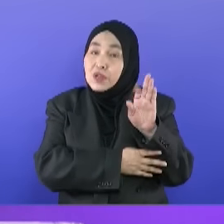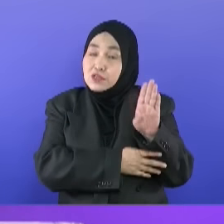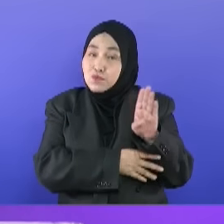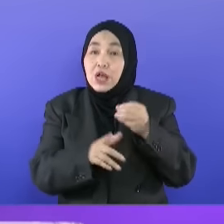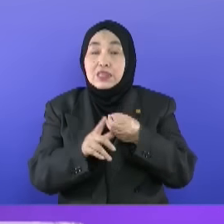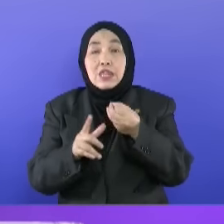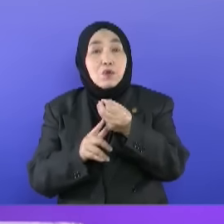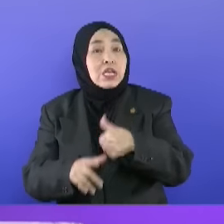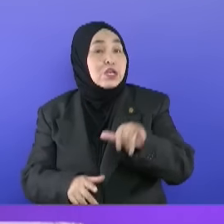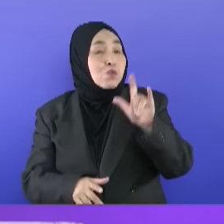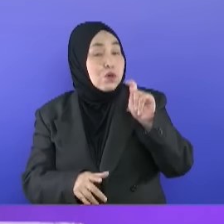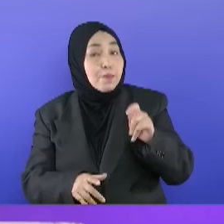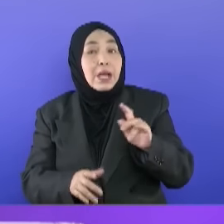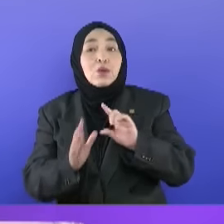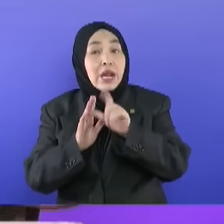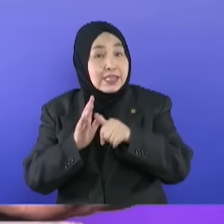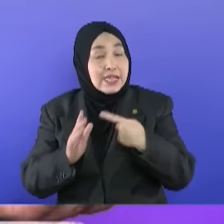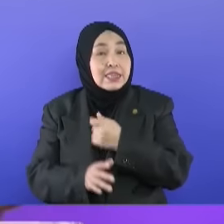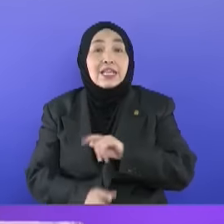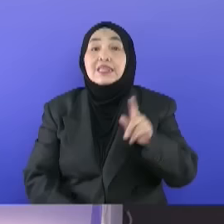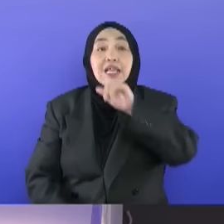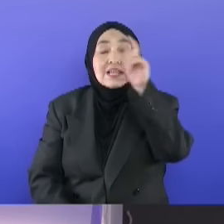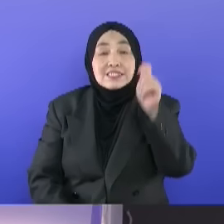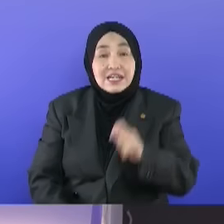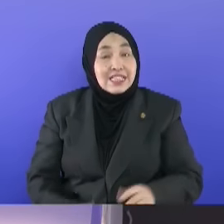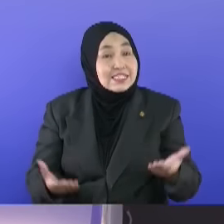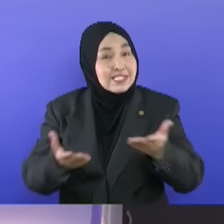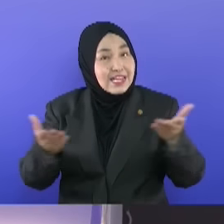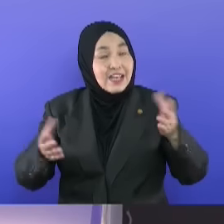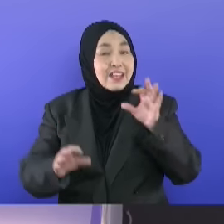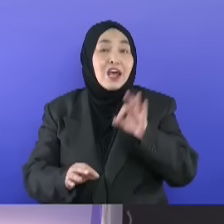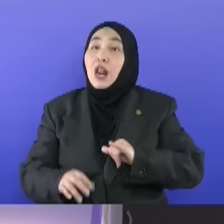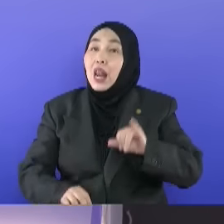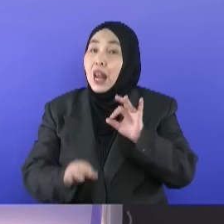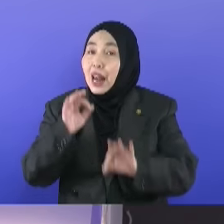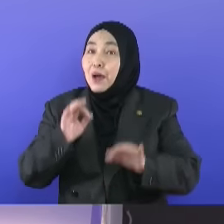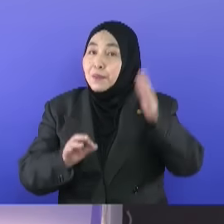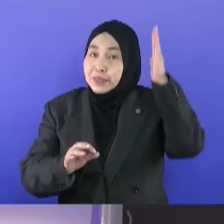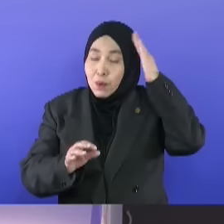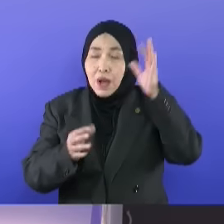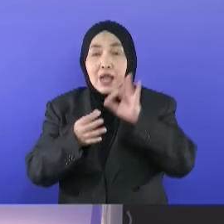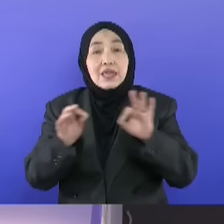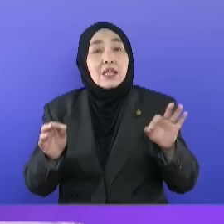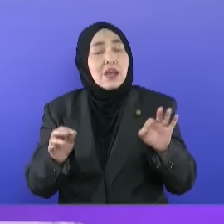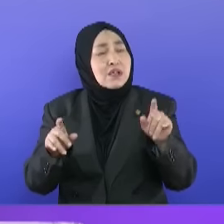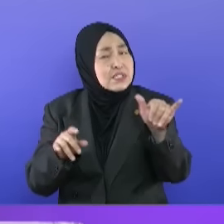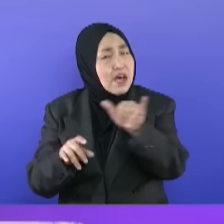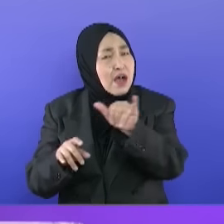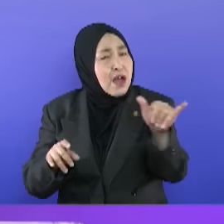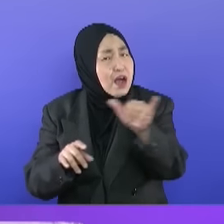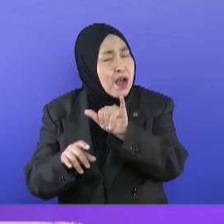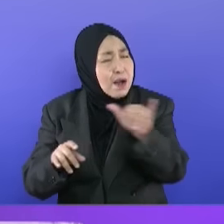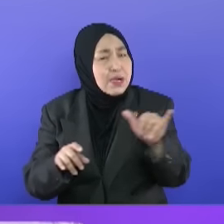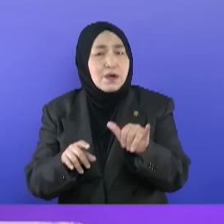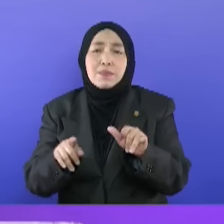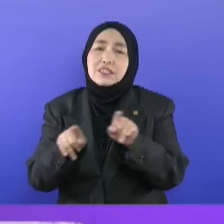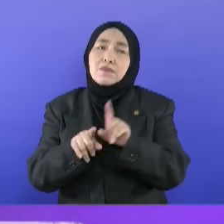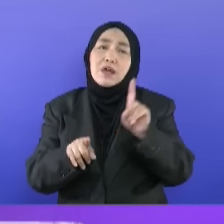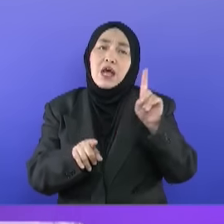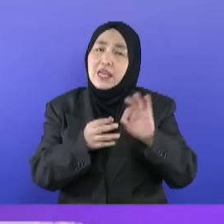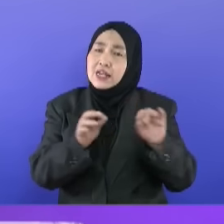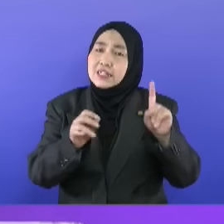di YouTube ataupun nanti kita tanya kepada rakan-rakan kita di studio ustaz ya. Kalau tahulah ya ayat yang sama ya sama seperti ayat